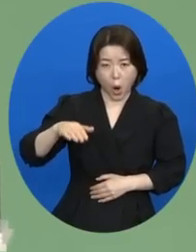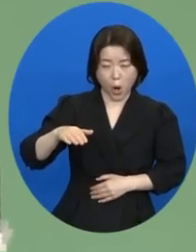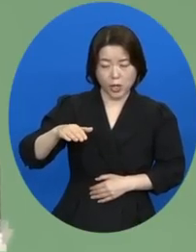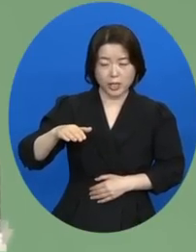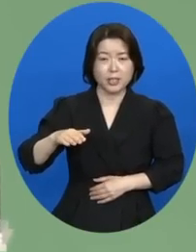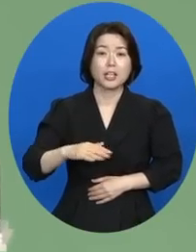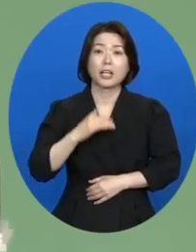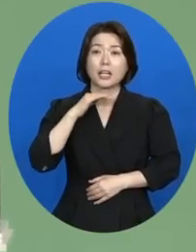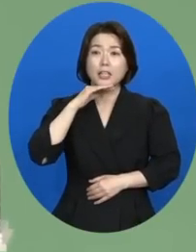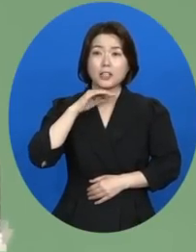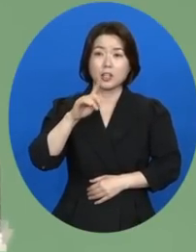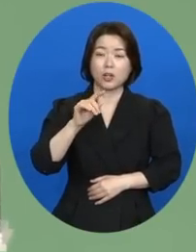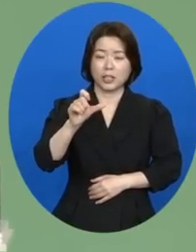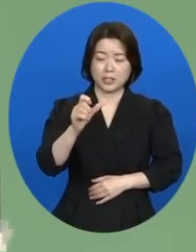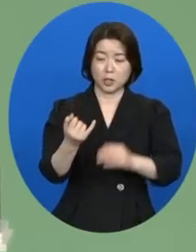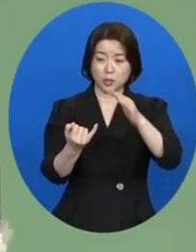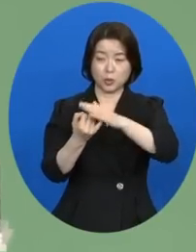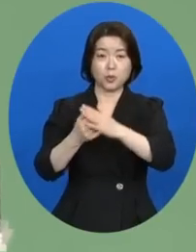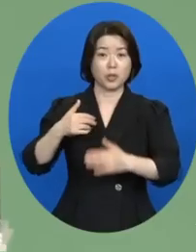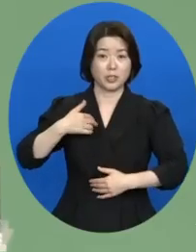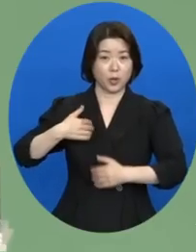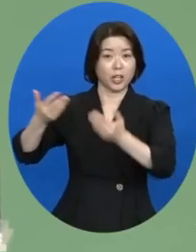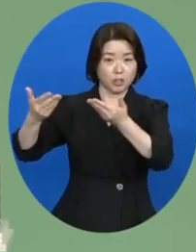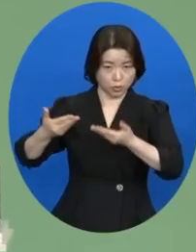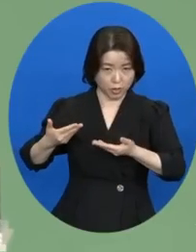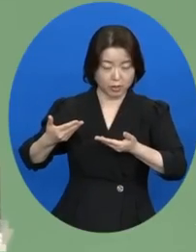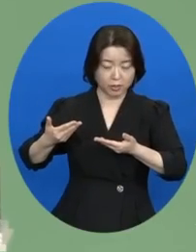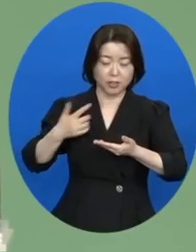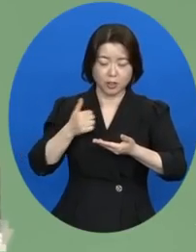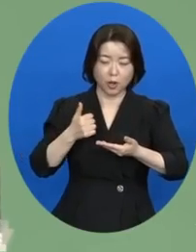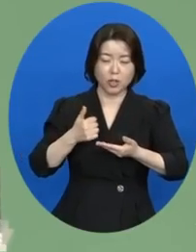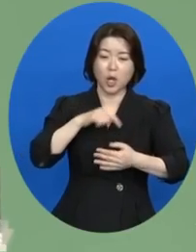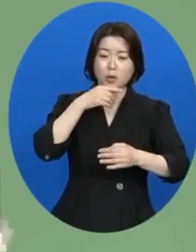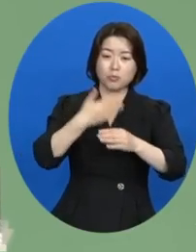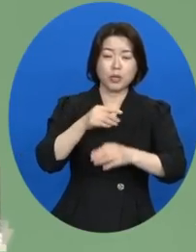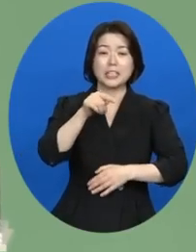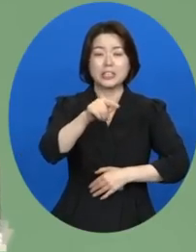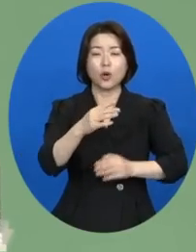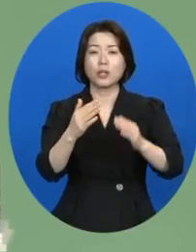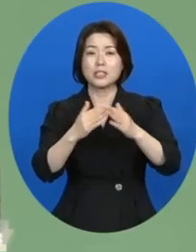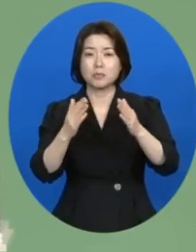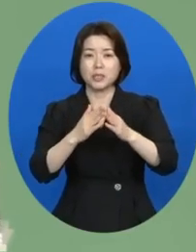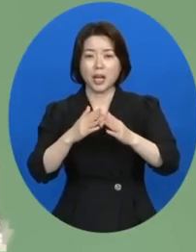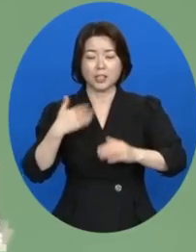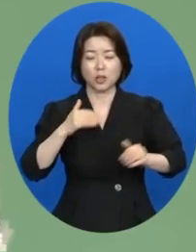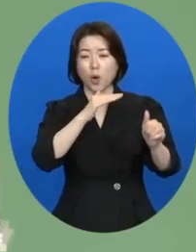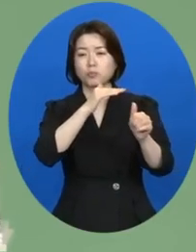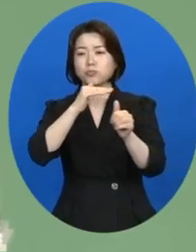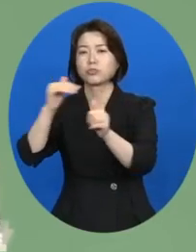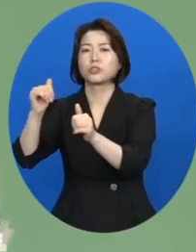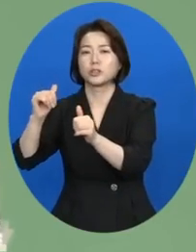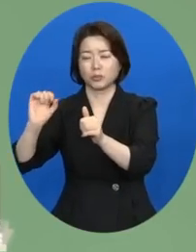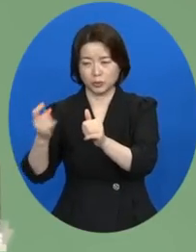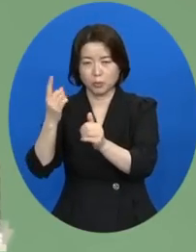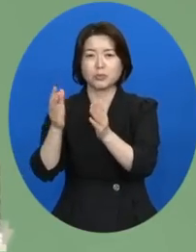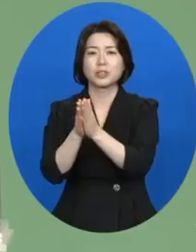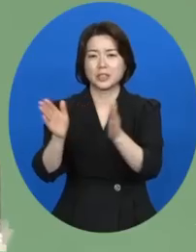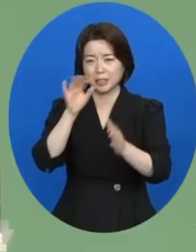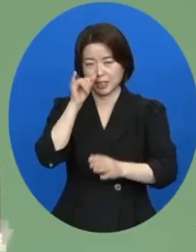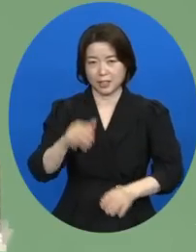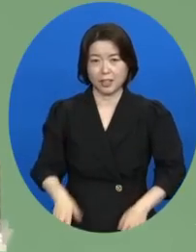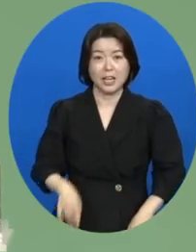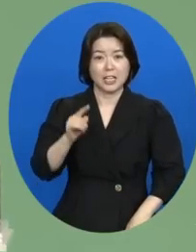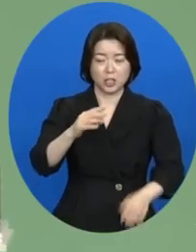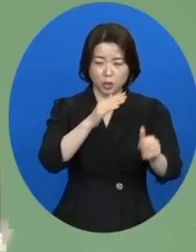소녀에게 주셨던 북한이 너의 집이다라는 부르심이었습니다. 이